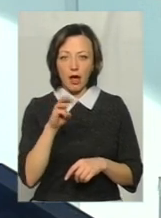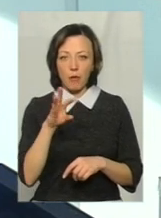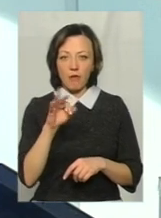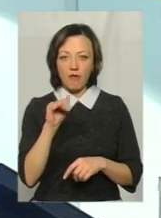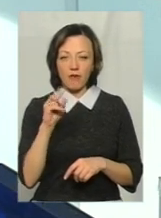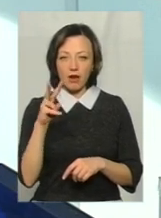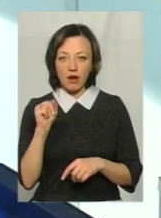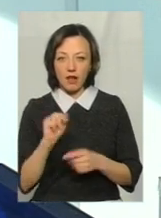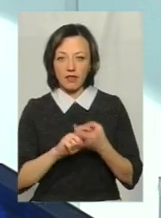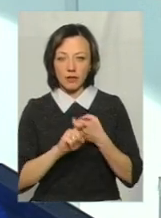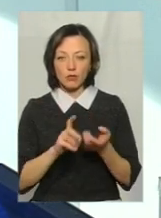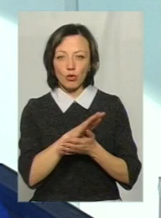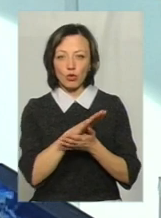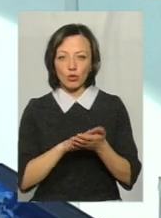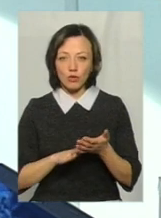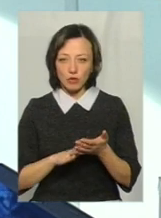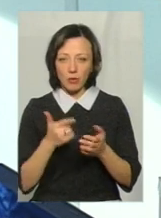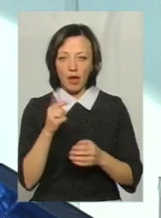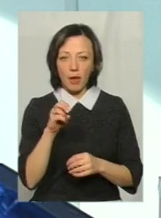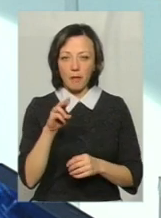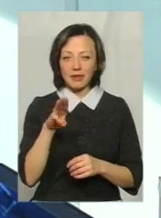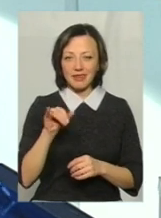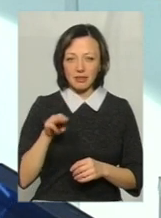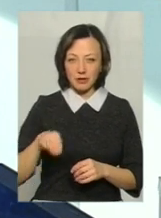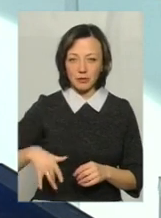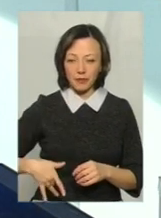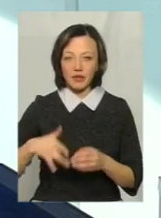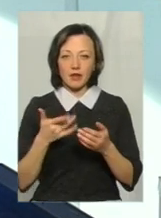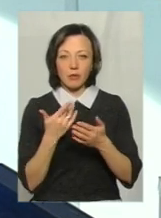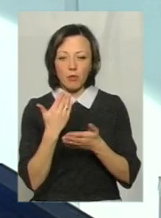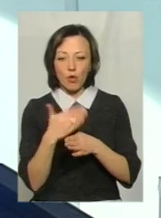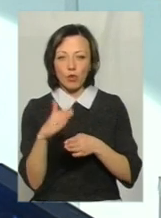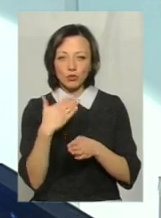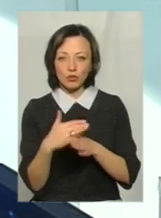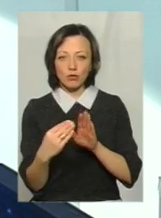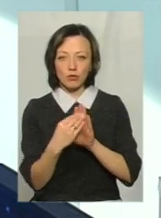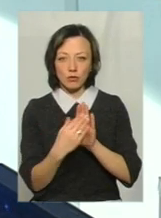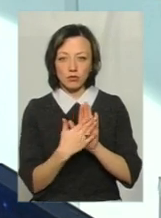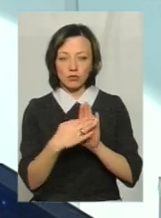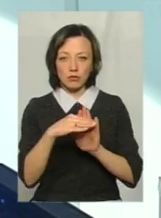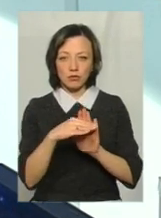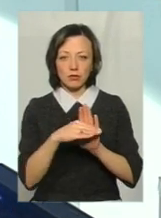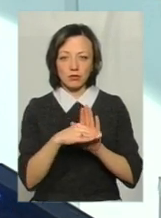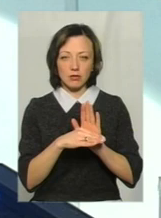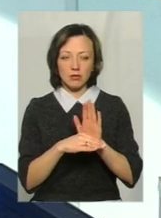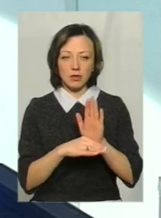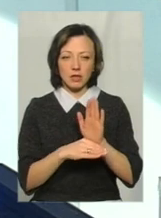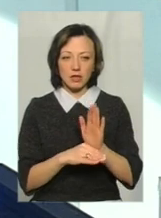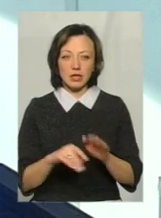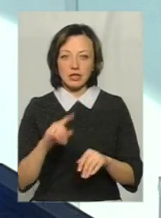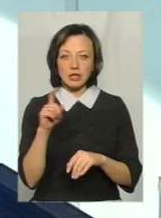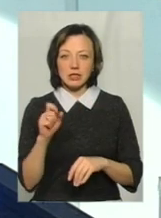інфекції. Продовжуємо гепатит. Тобто це якби ми набираємо поступово цю інформацію, тому що за